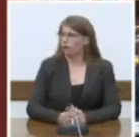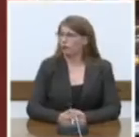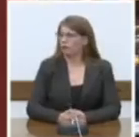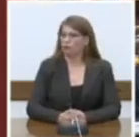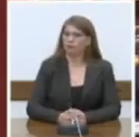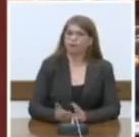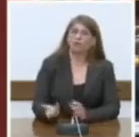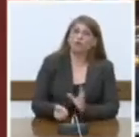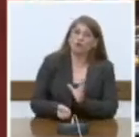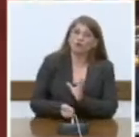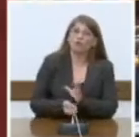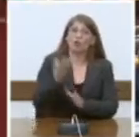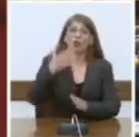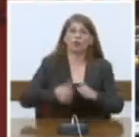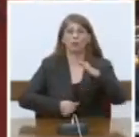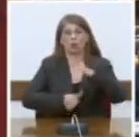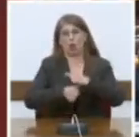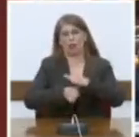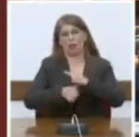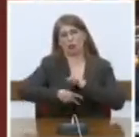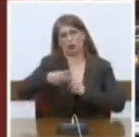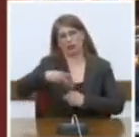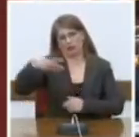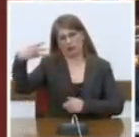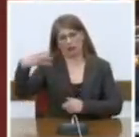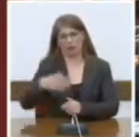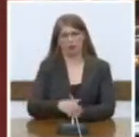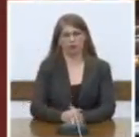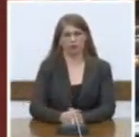Νέος πρόεδρος του ΣΥΡΙΖΑ.